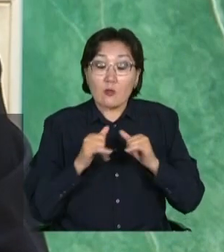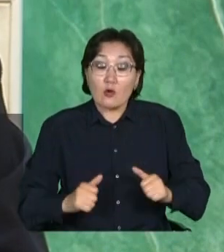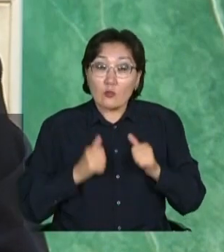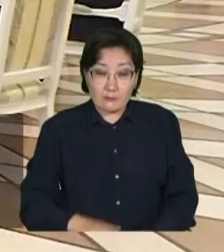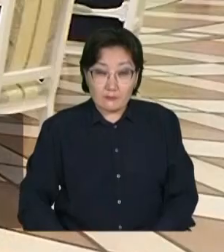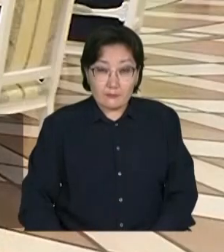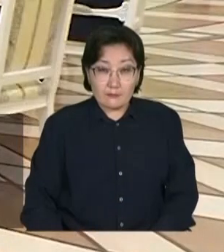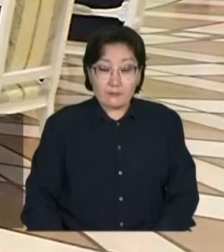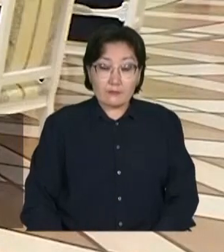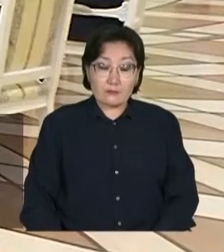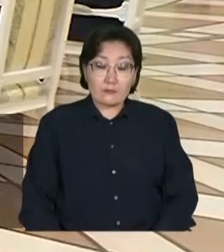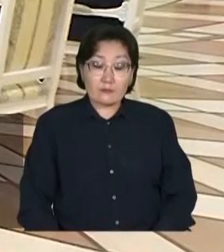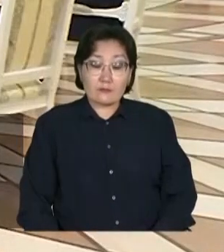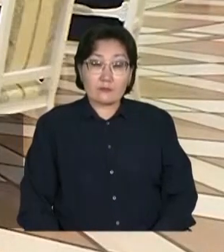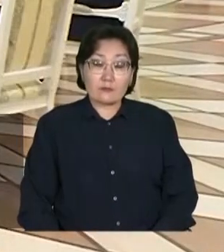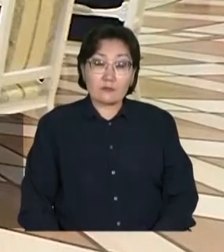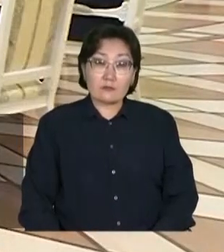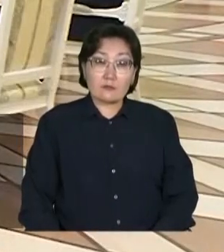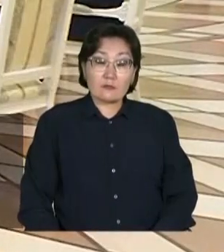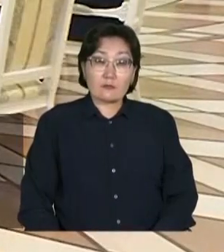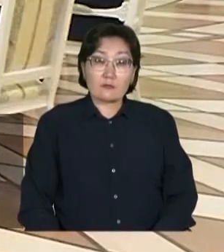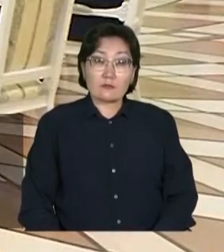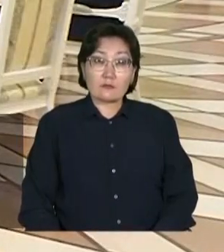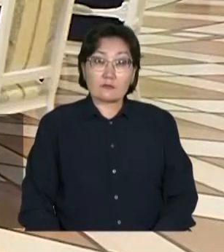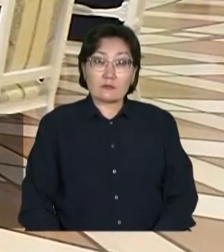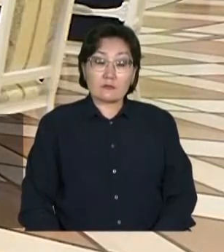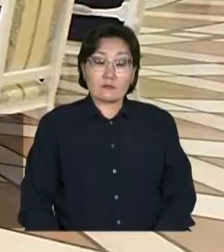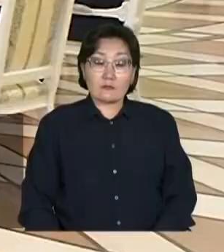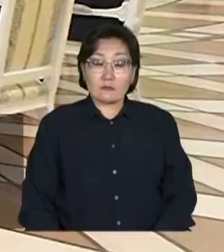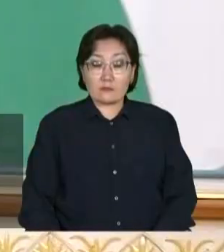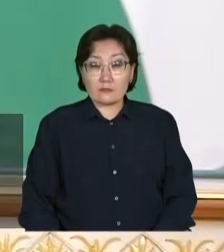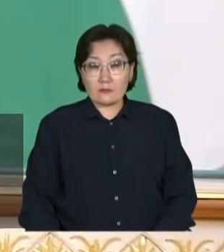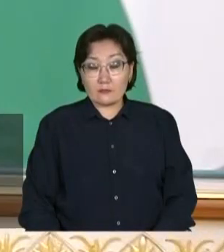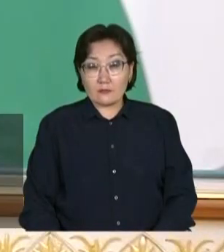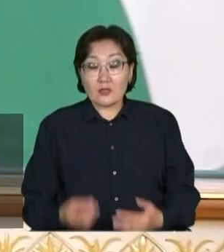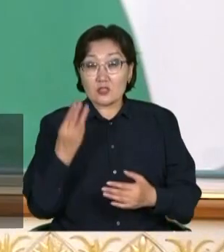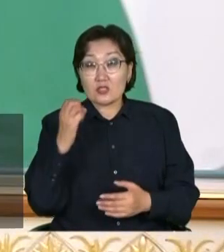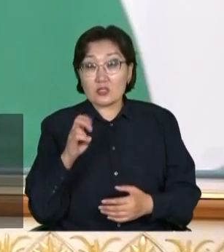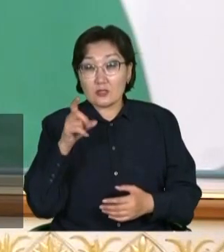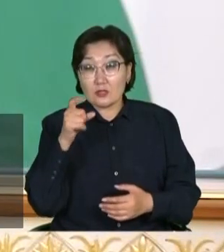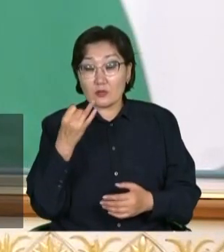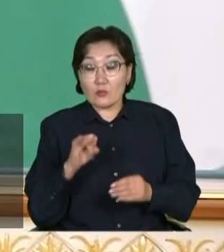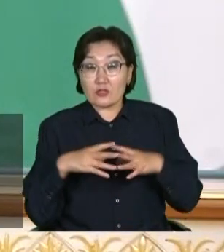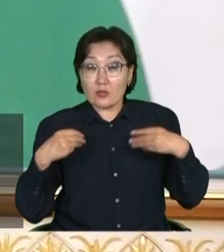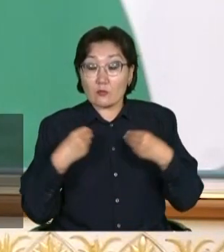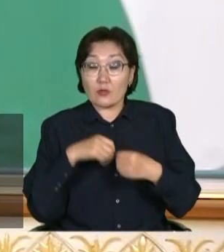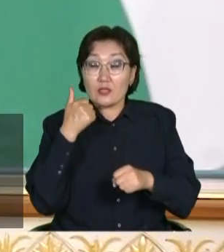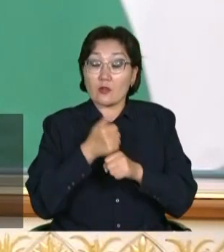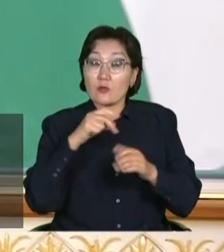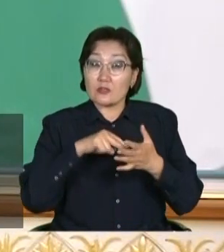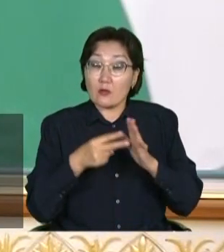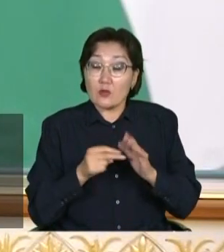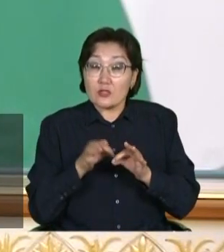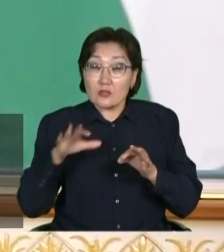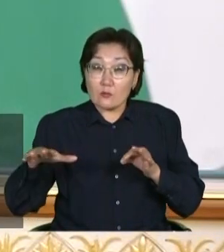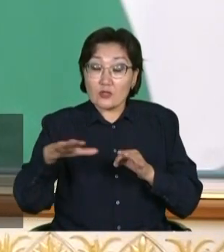жеткізді. Отражает одну из главных целей шанхайской организации. Шанхай ұйымының негізгі мақсаттарының бірі